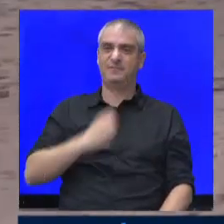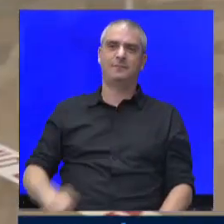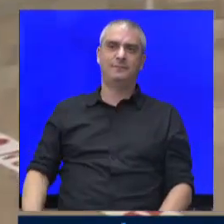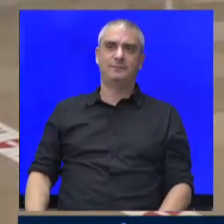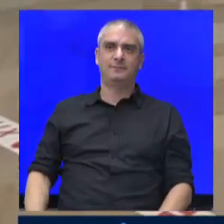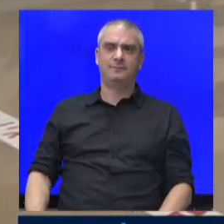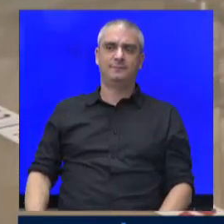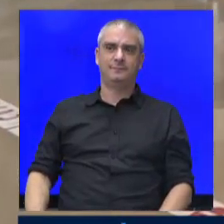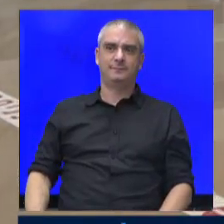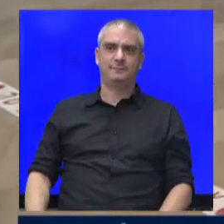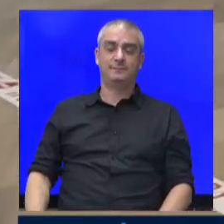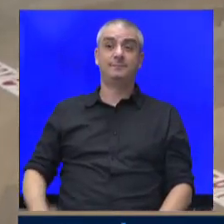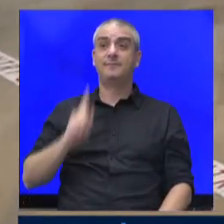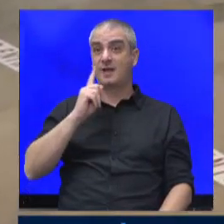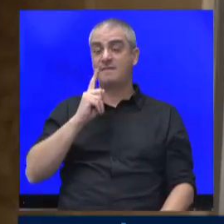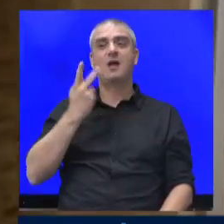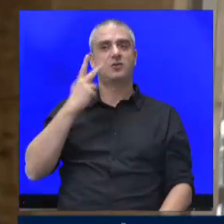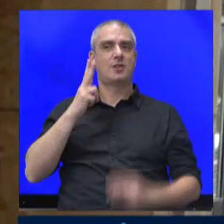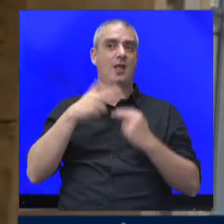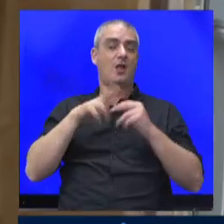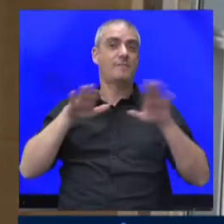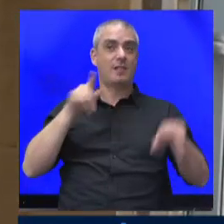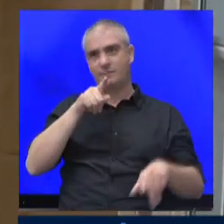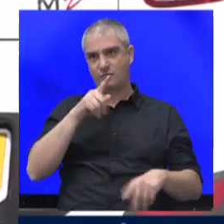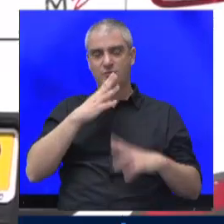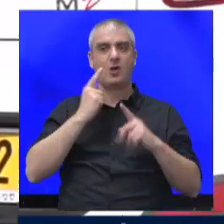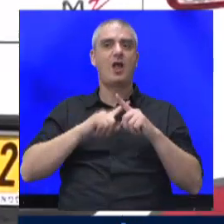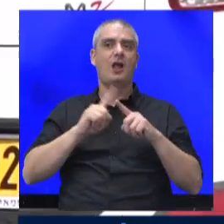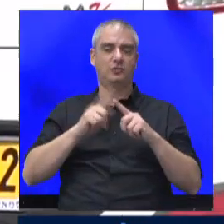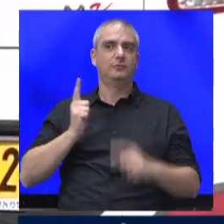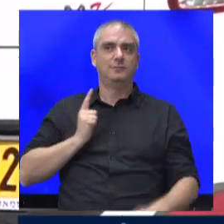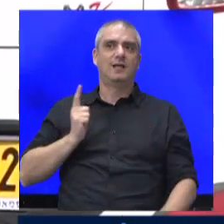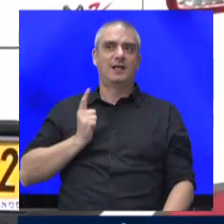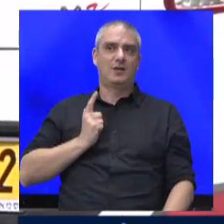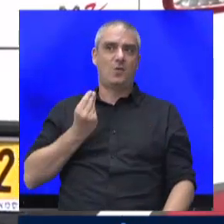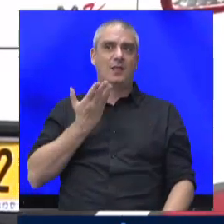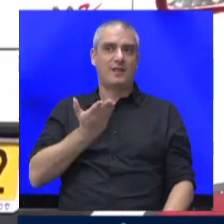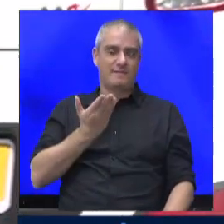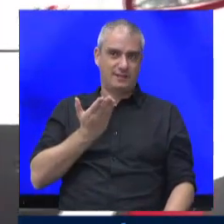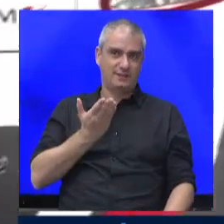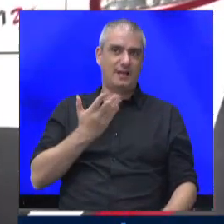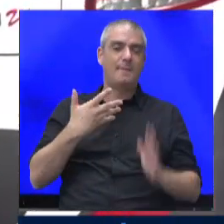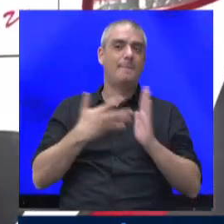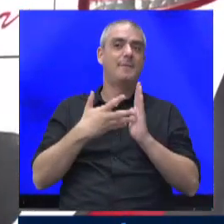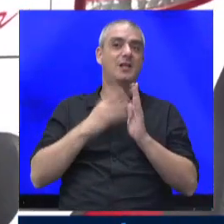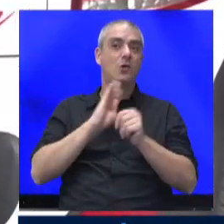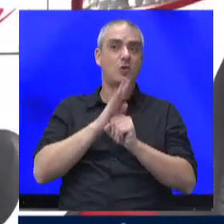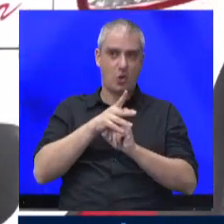אבל קרוב יותר בנתב"ג, חודשים שחיכו לרגע הזה, בדיקות הקורונה יצאו היום